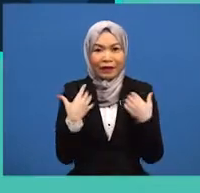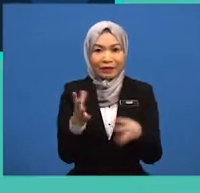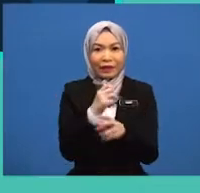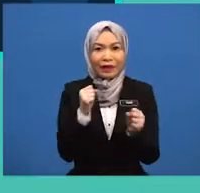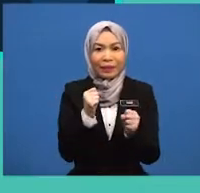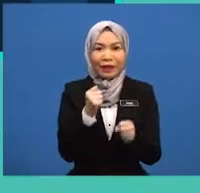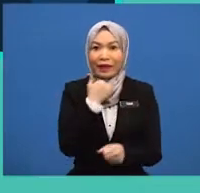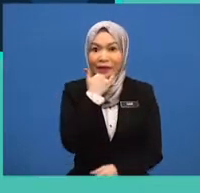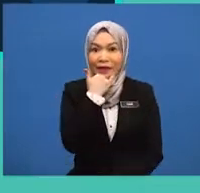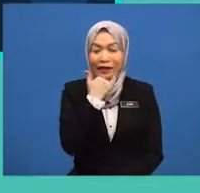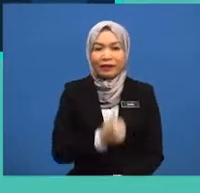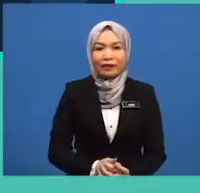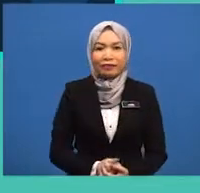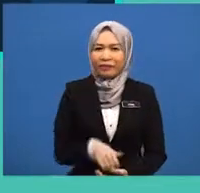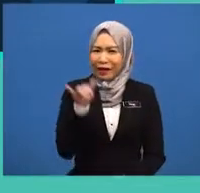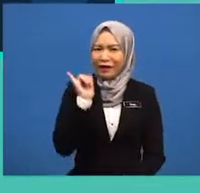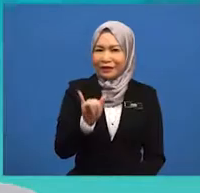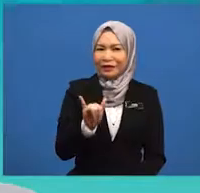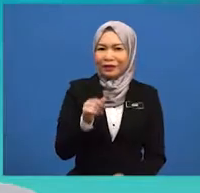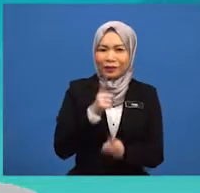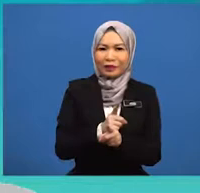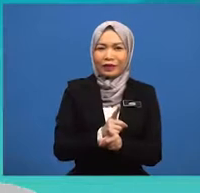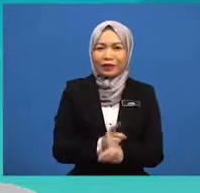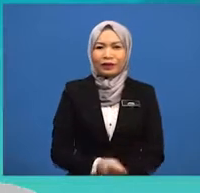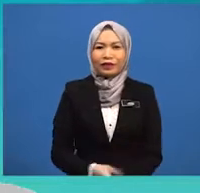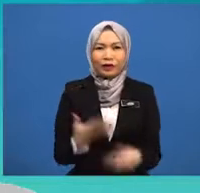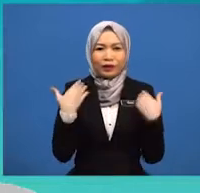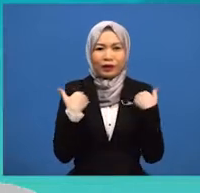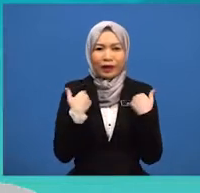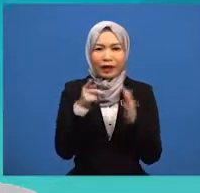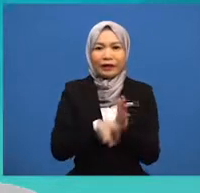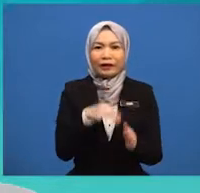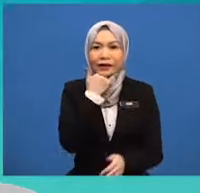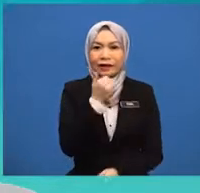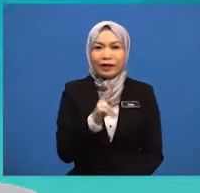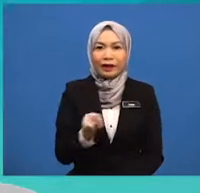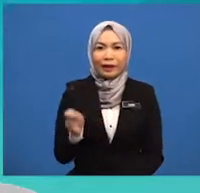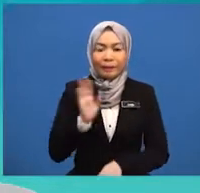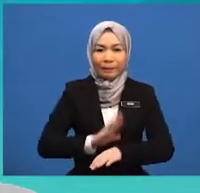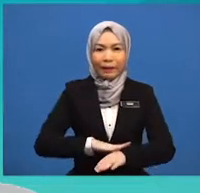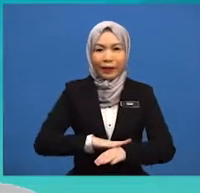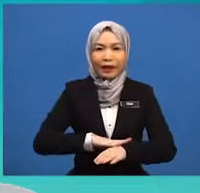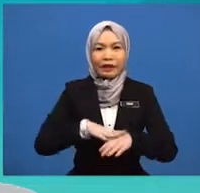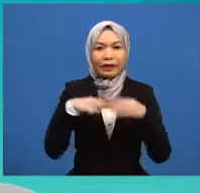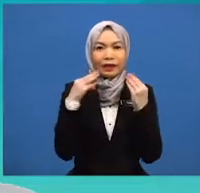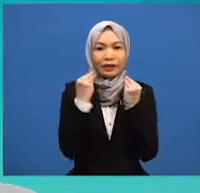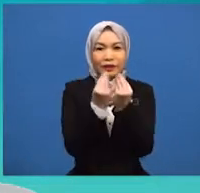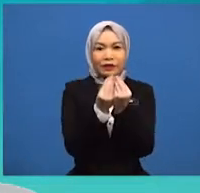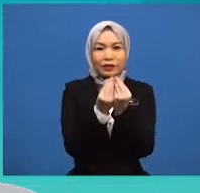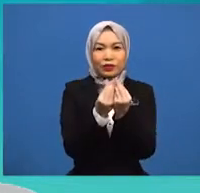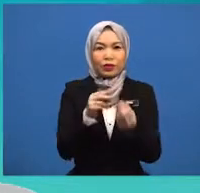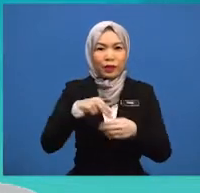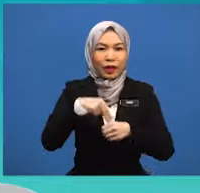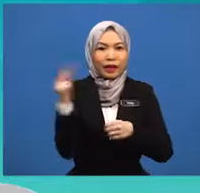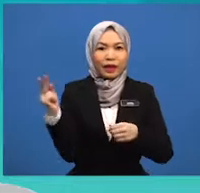Adakah terdapat apa-apa kesalahan? Ya, tepat sekali. Terdapat kesalahan pada jumlah